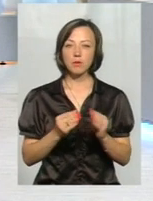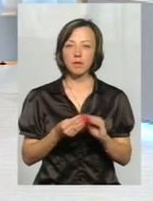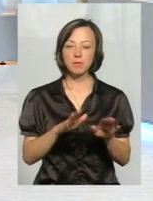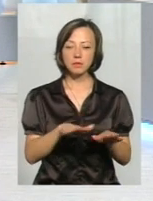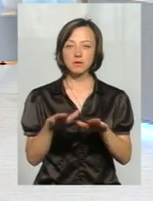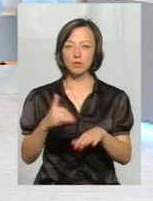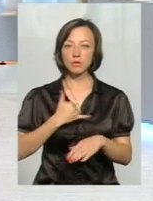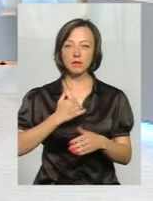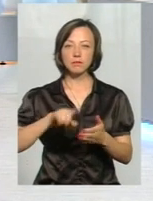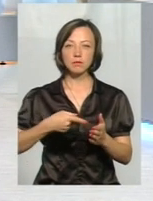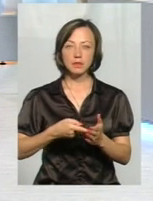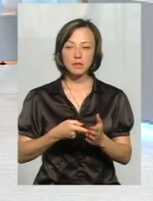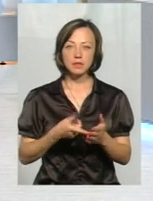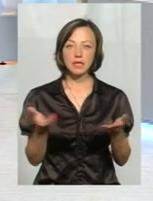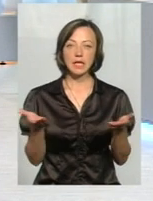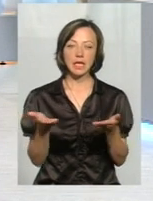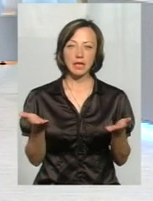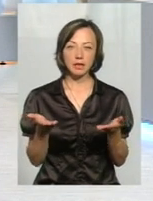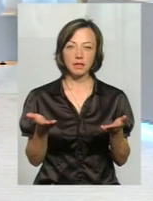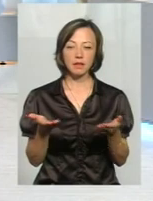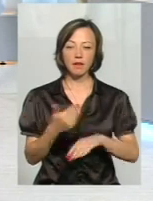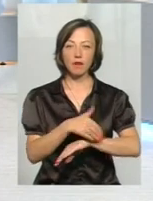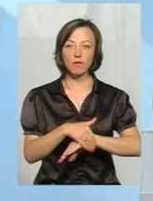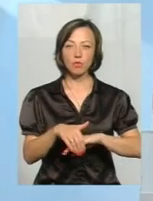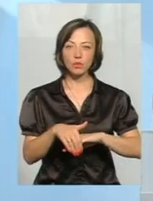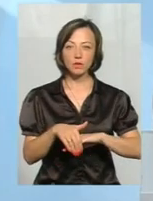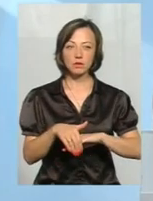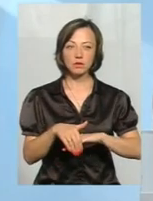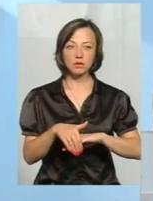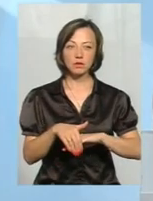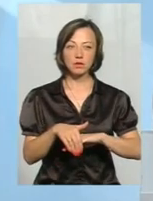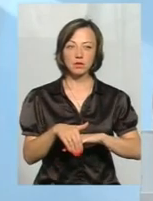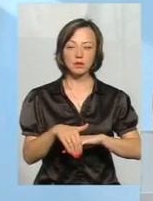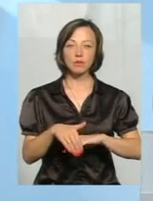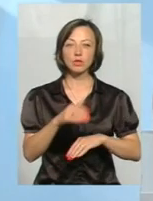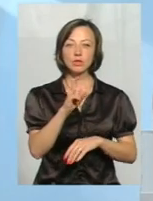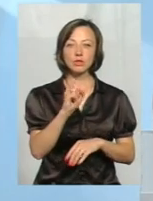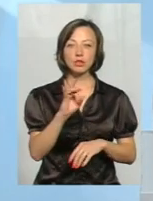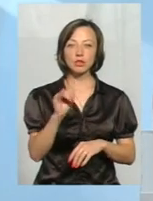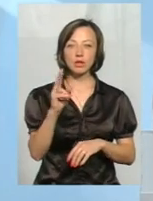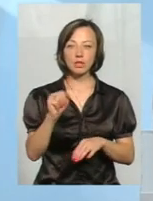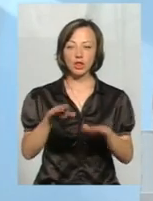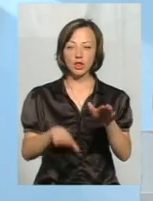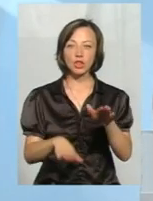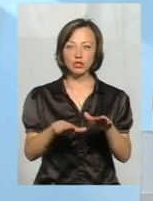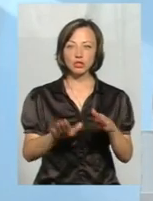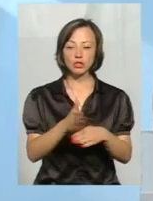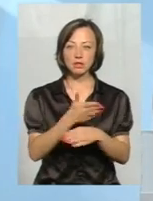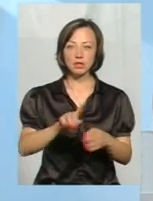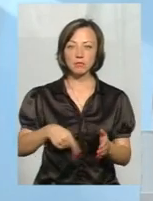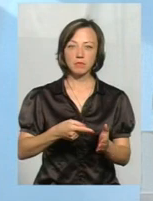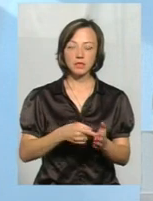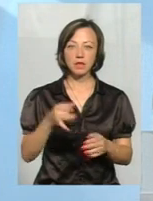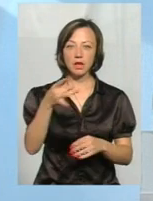нас в місті, на яких на вулиці збігається, от то, що ви говорите, вулиця Зарічанська, вона знаходиться в нижній частині міста і